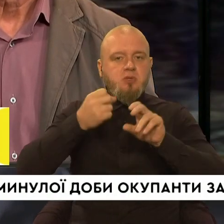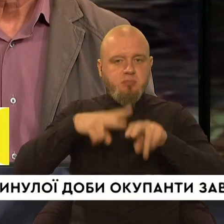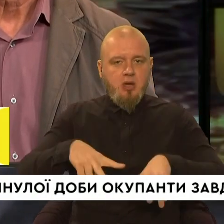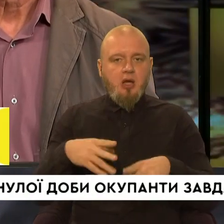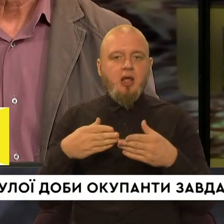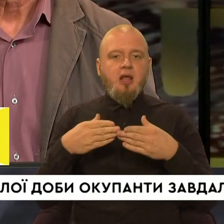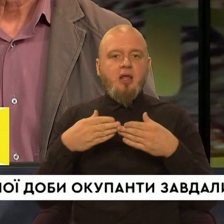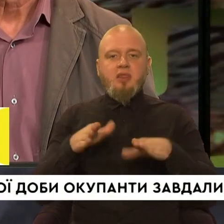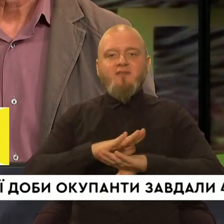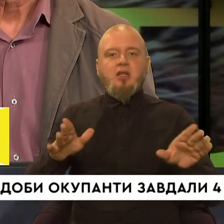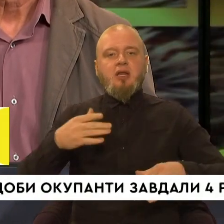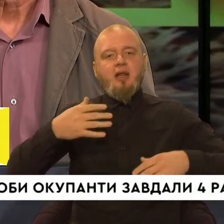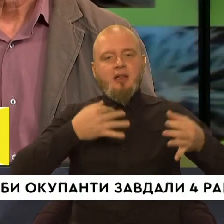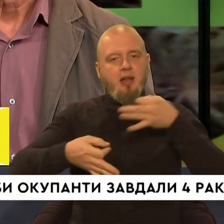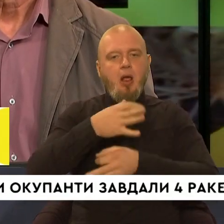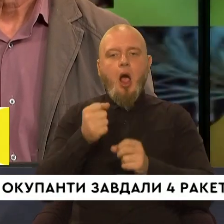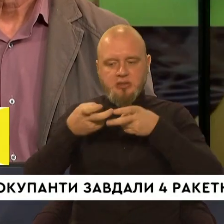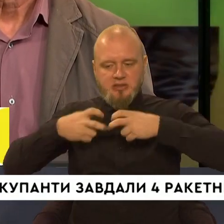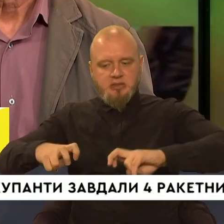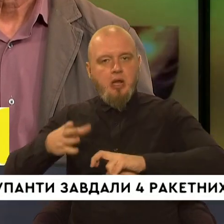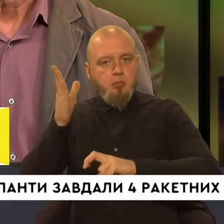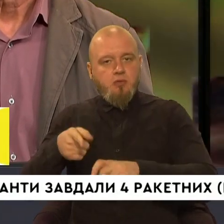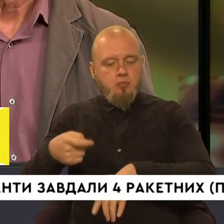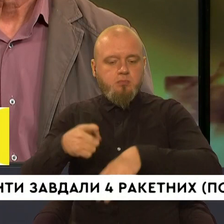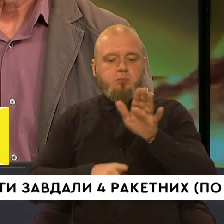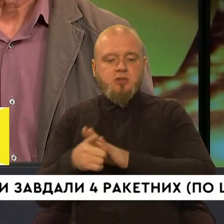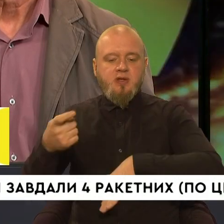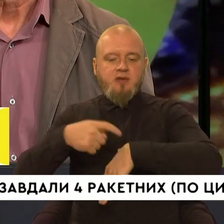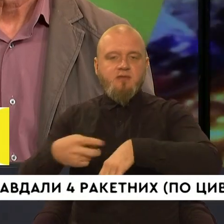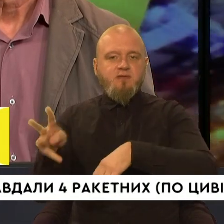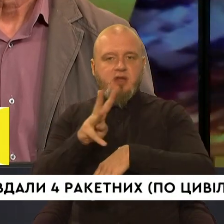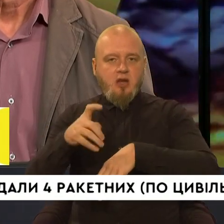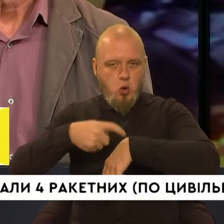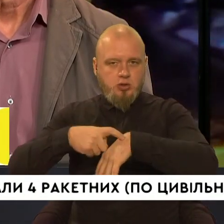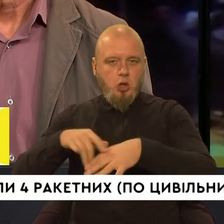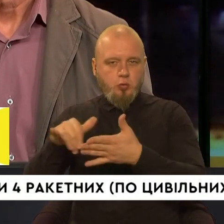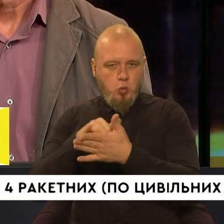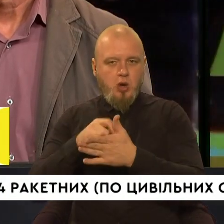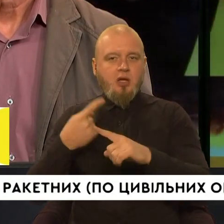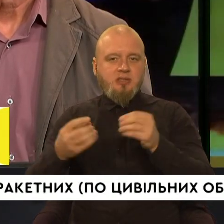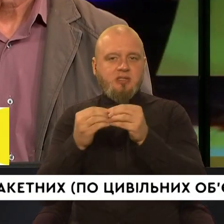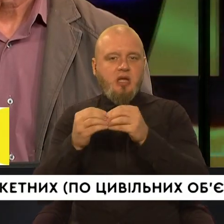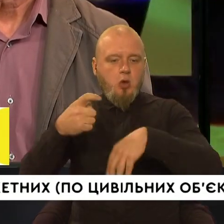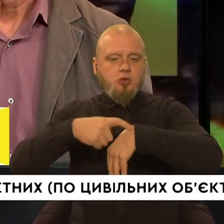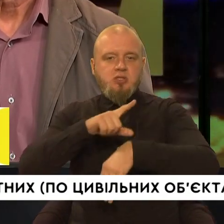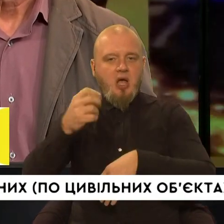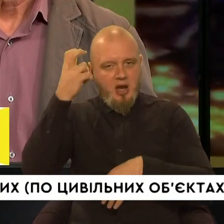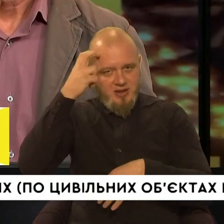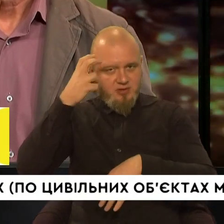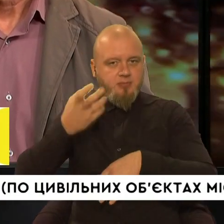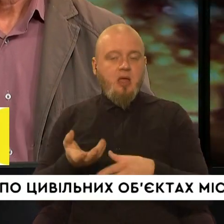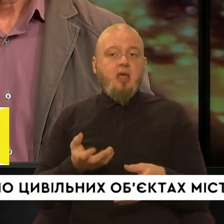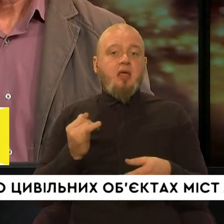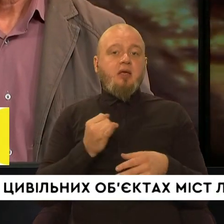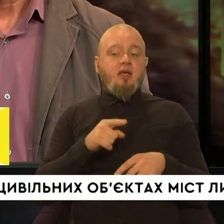відкриті дебати, а засідання. Воно почнеться о 3-й годині за Нью-Йорком, то це 10-та година за Києвом. І